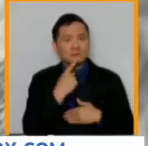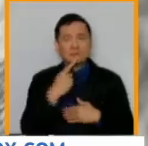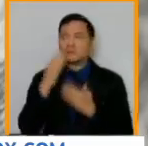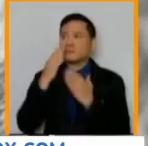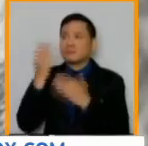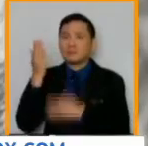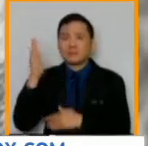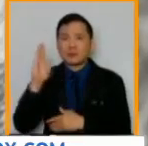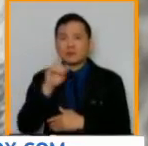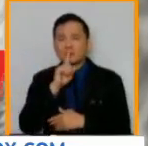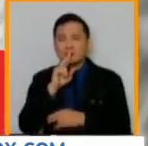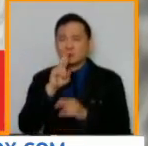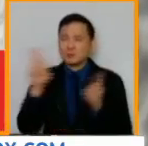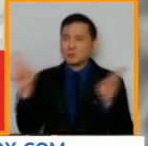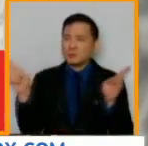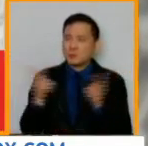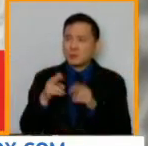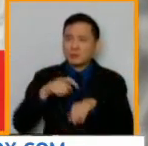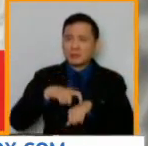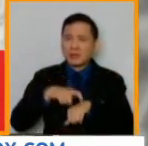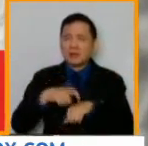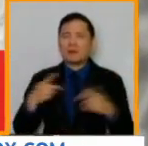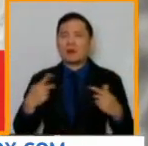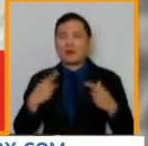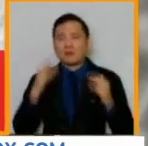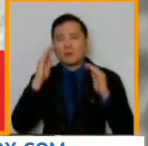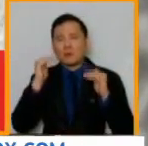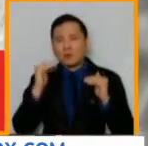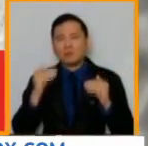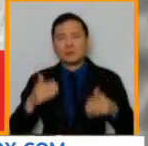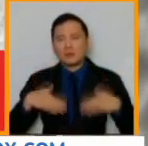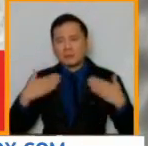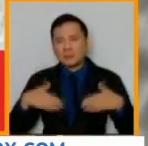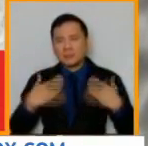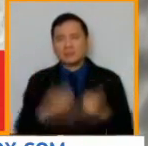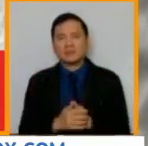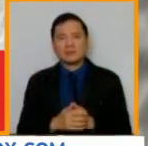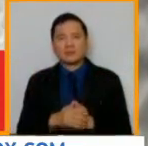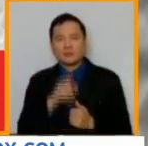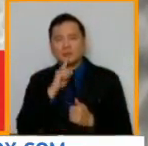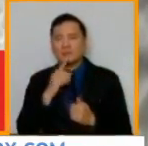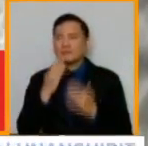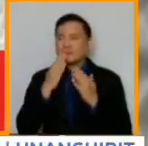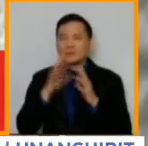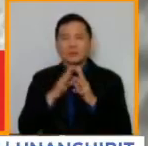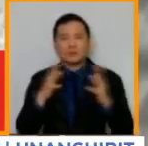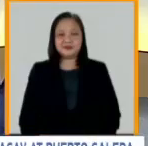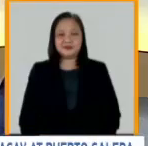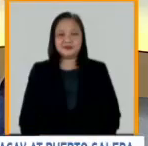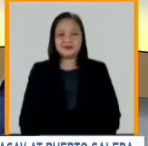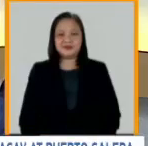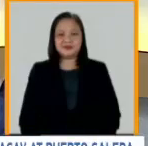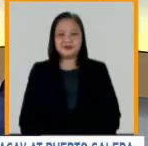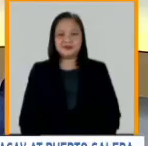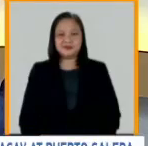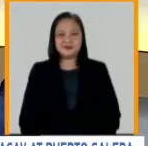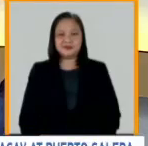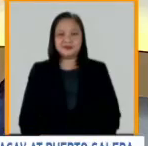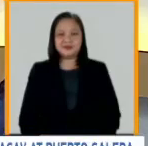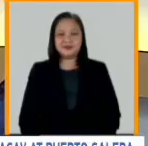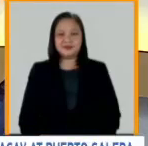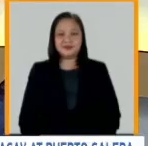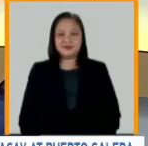fresh hope at new joy. Bumuhos naman ng messages of support at pakikiramay mula sa kanyang friends and followers. Nagbabala ang World